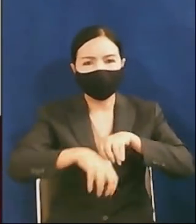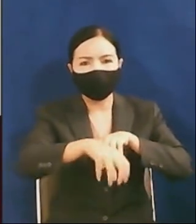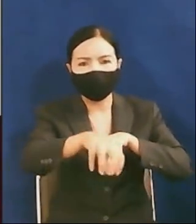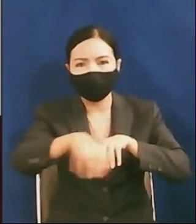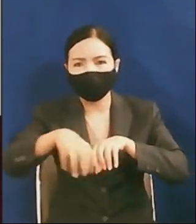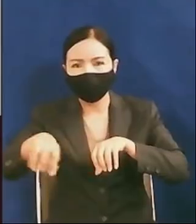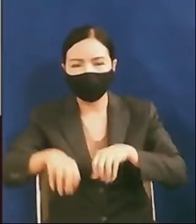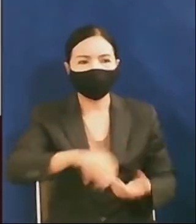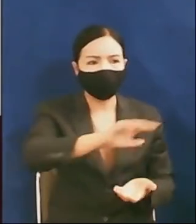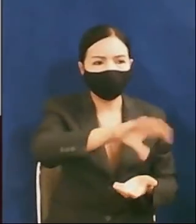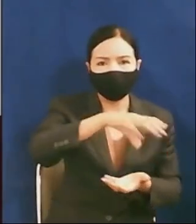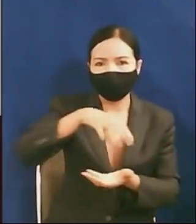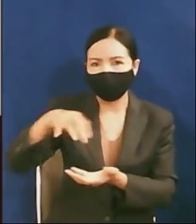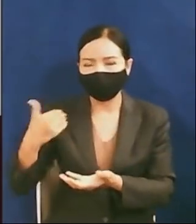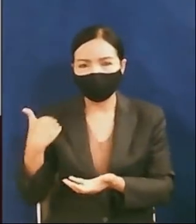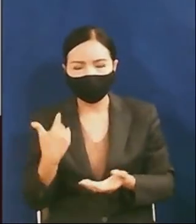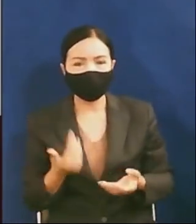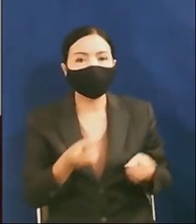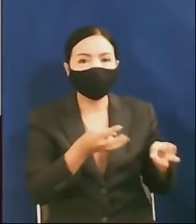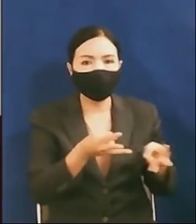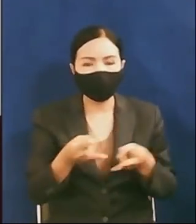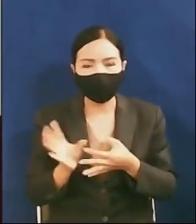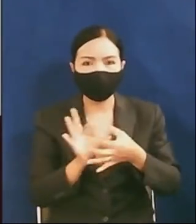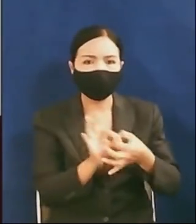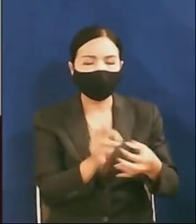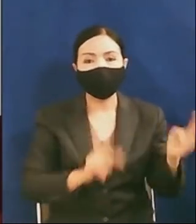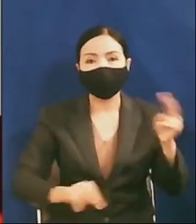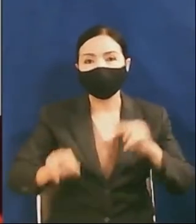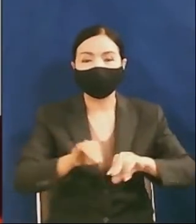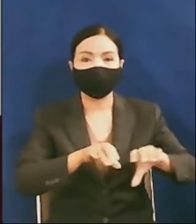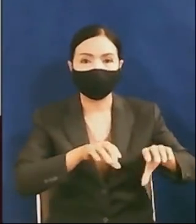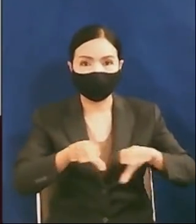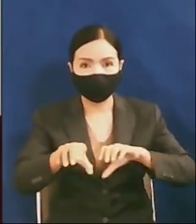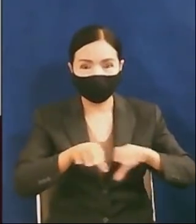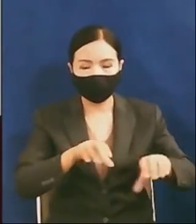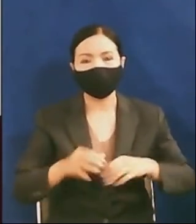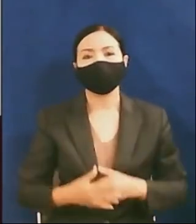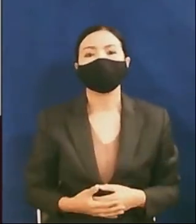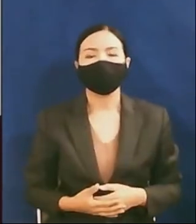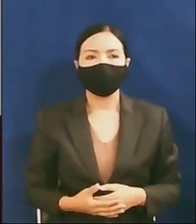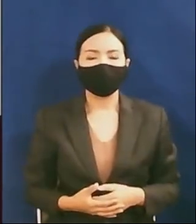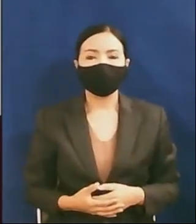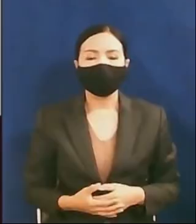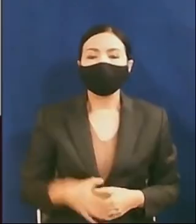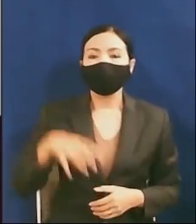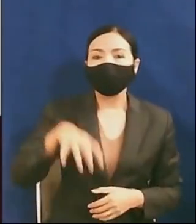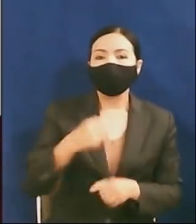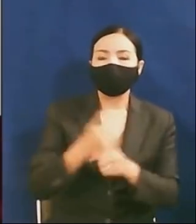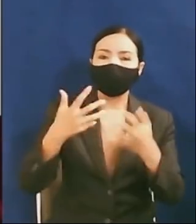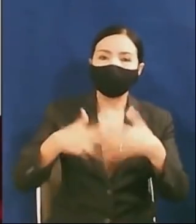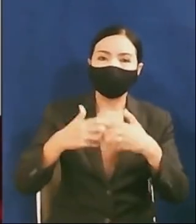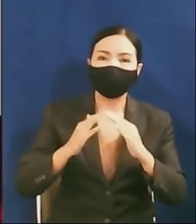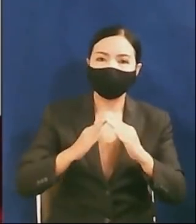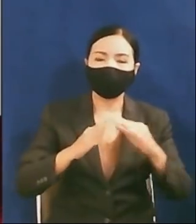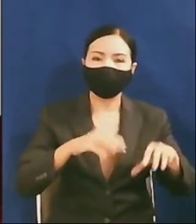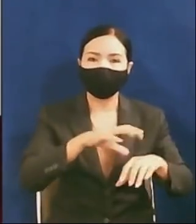ายงานเข้ามานะครับรวมถึงมาตรการที่เกี่ยวข้องไปกับในส่วนของสถานประกอบการโรงงานต่